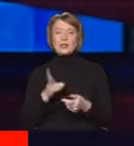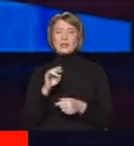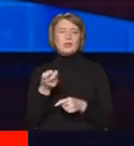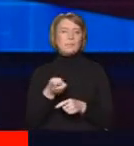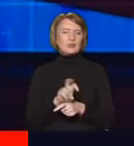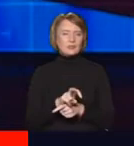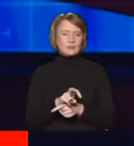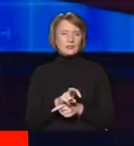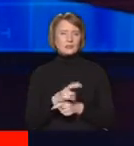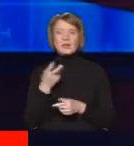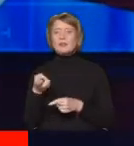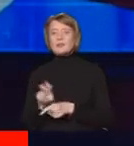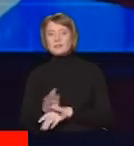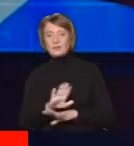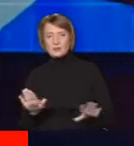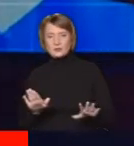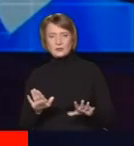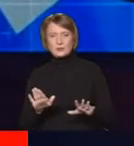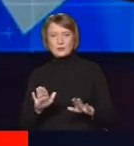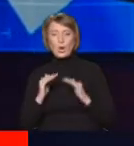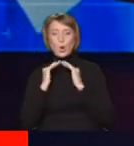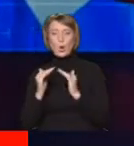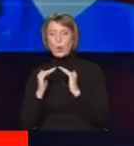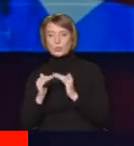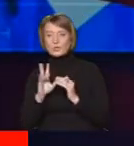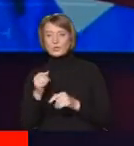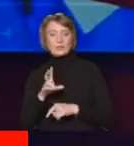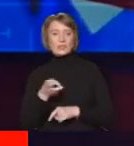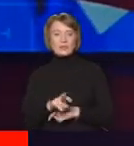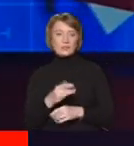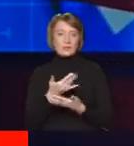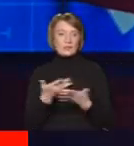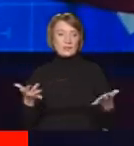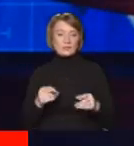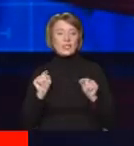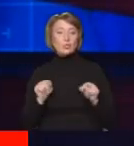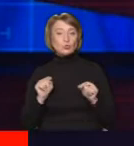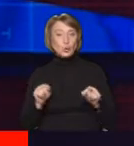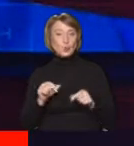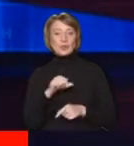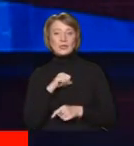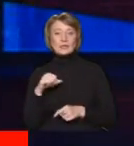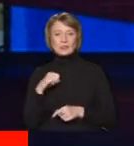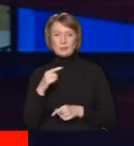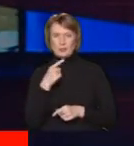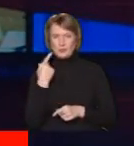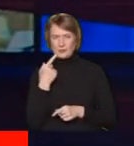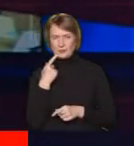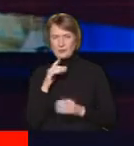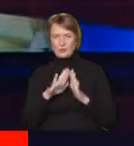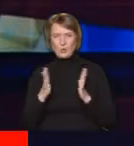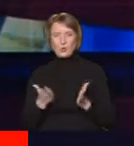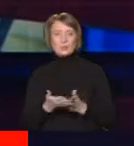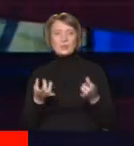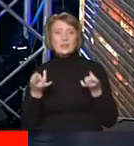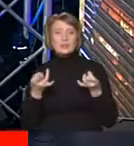літака не з'явилося, кратежів з охоронцями не з'явилося і так далі. Так? Тому що оце якраз, ми коли говоримо про нульову толерантність до корупції, ми це не